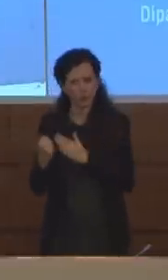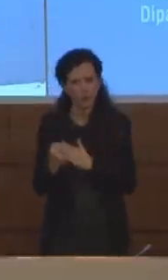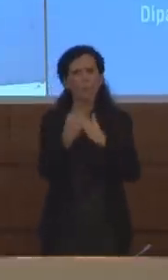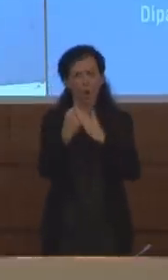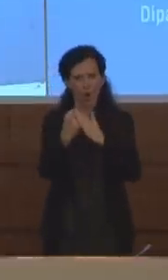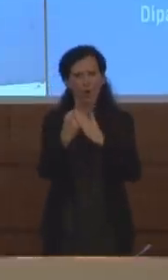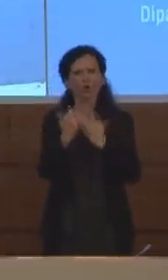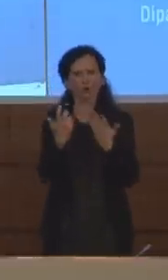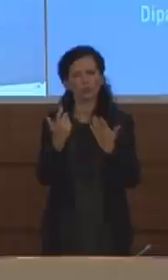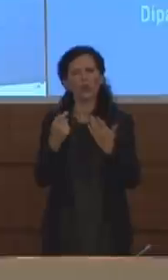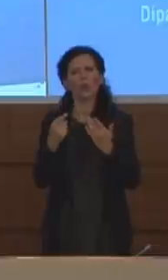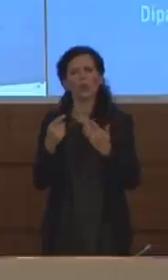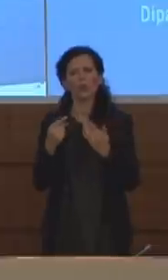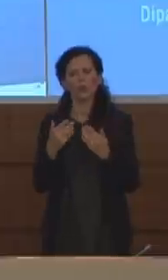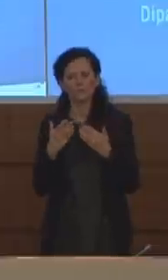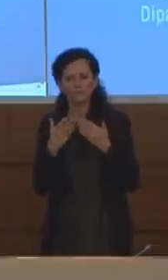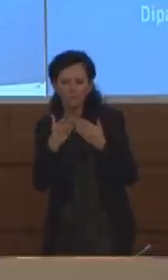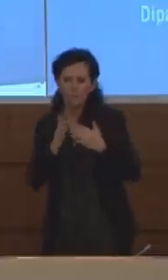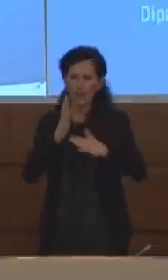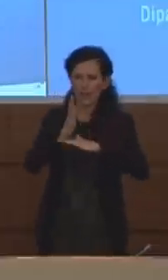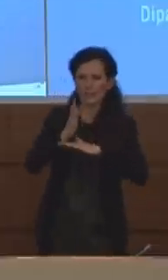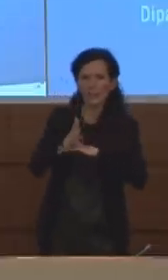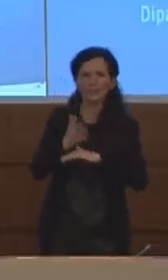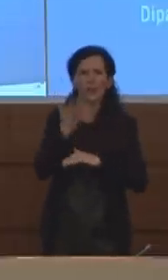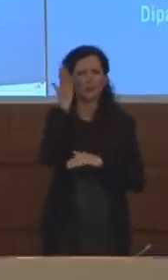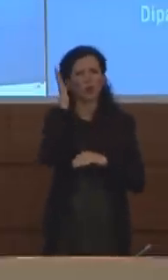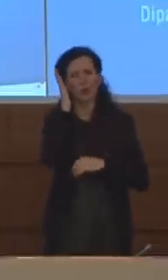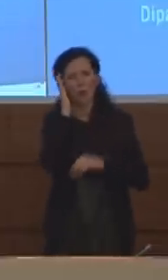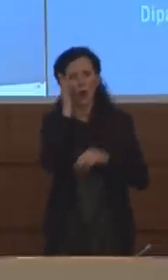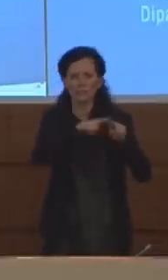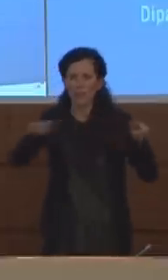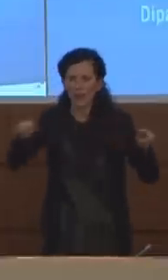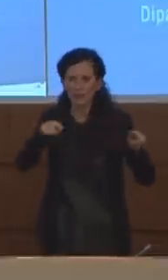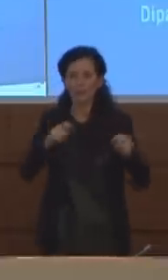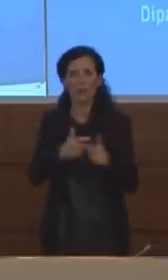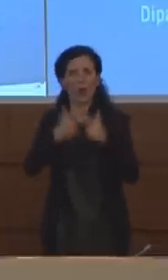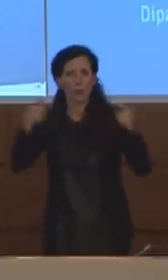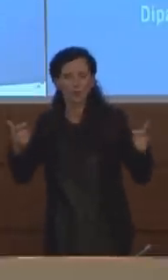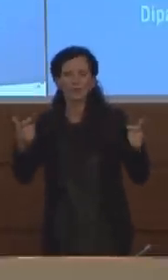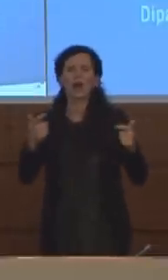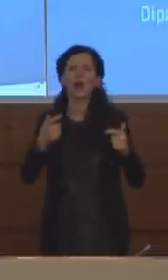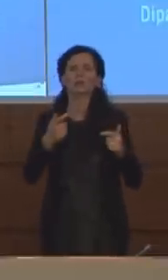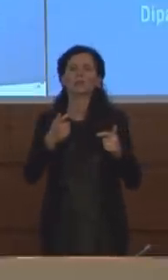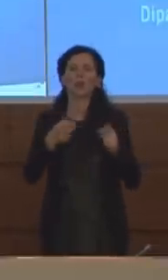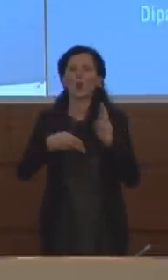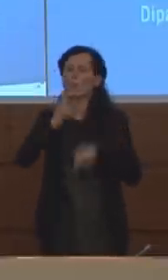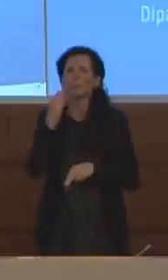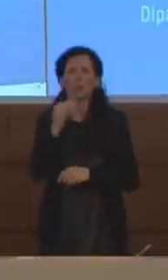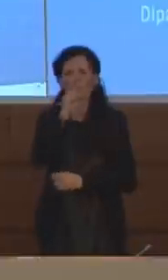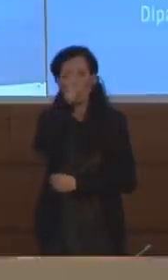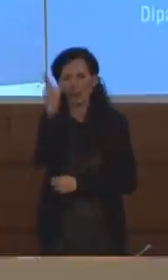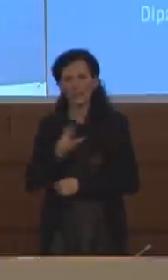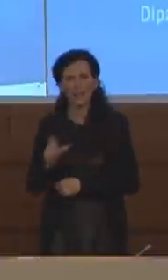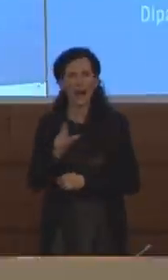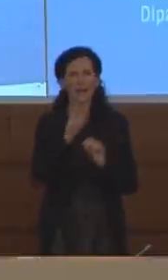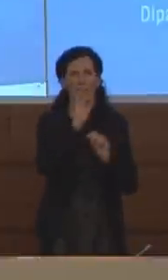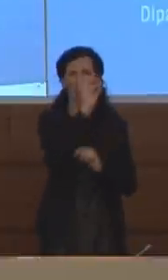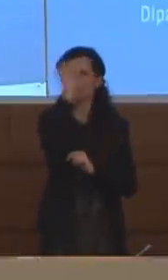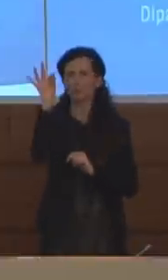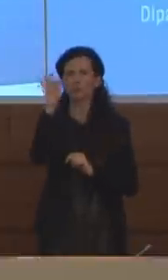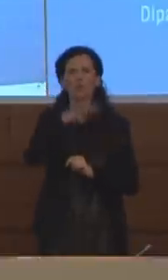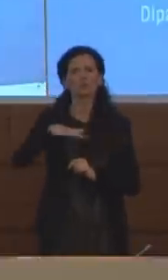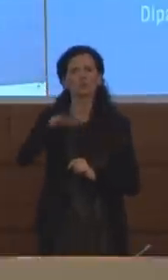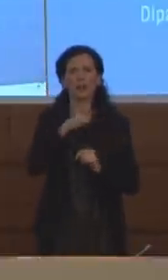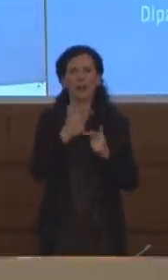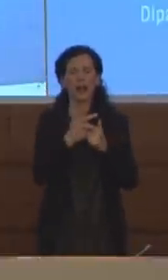dedicate gran parte dei letti di terapia intensiva soprattutto nelle zone dove c'è altra circolazione ad affrontare questo tipo di